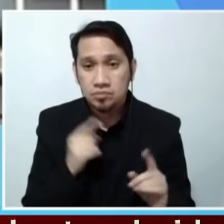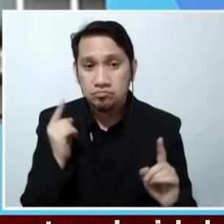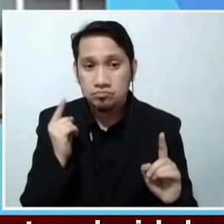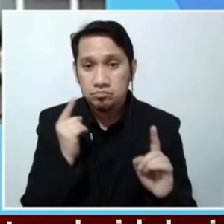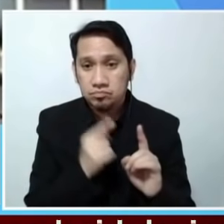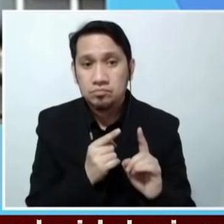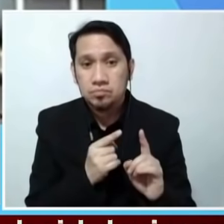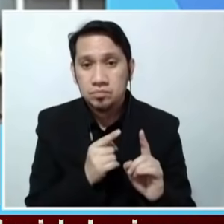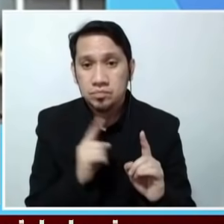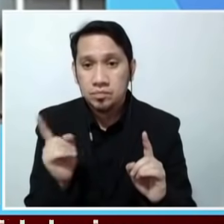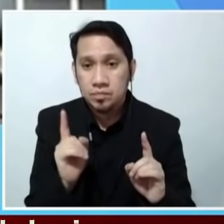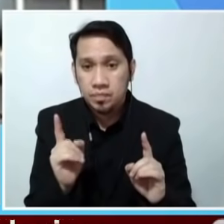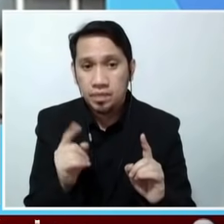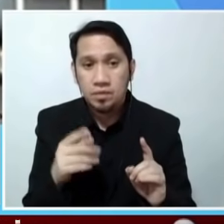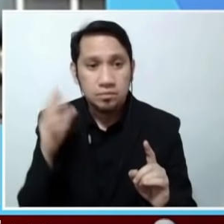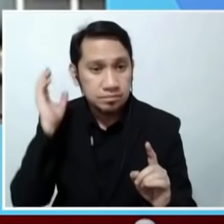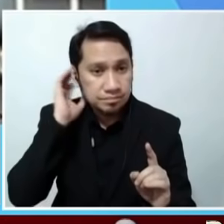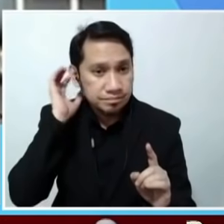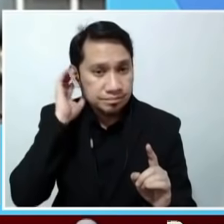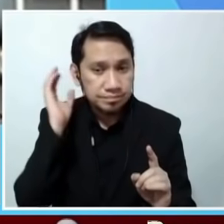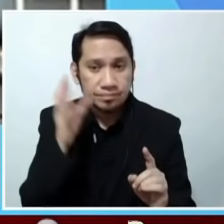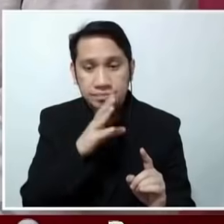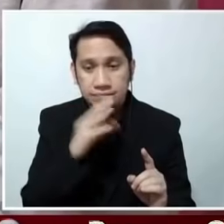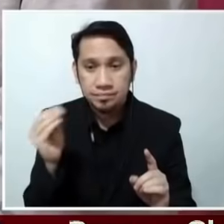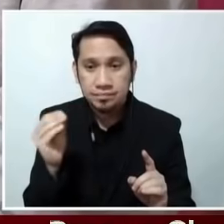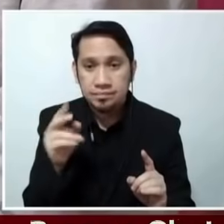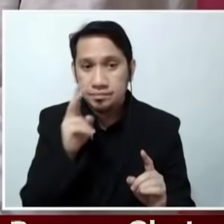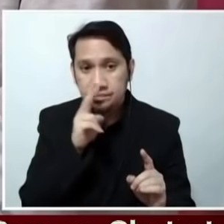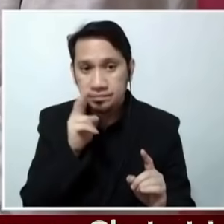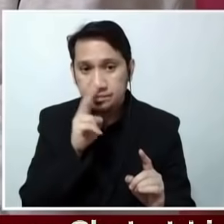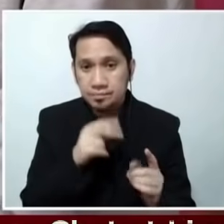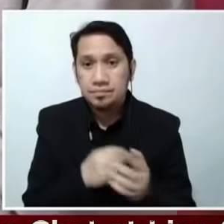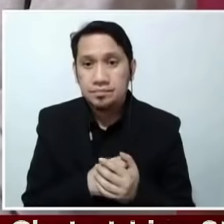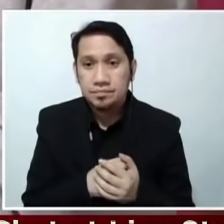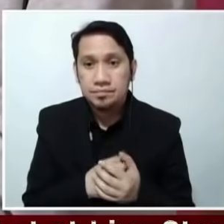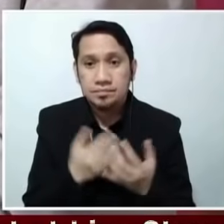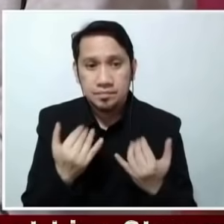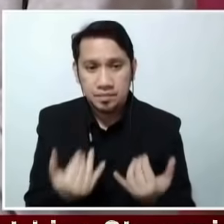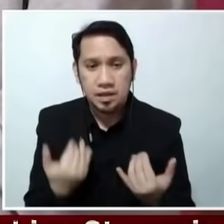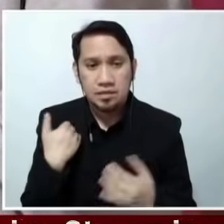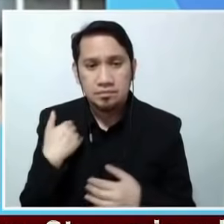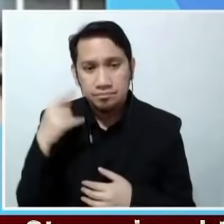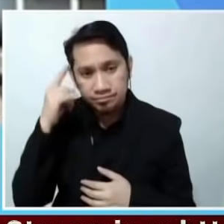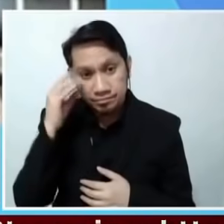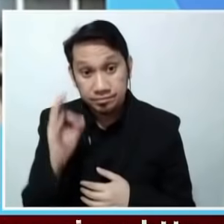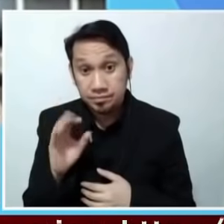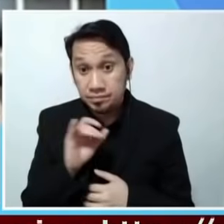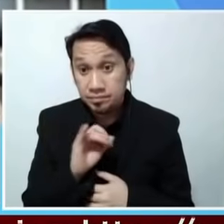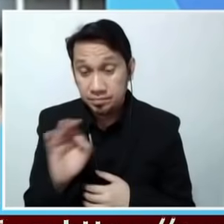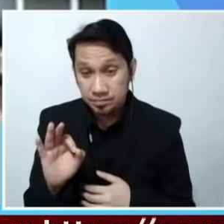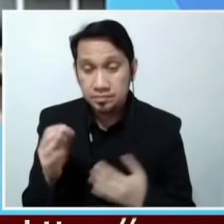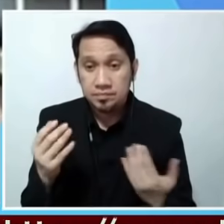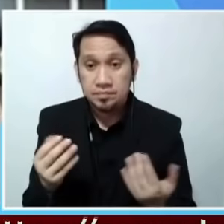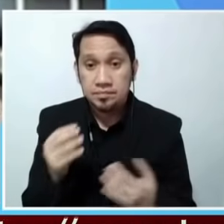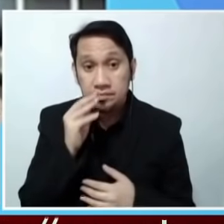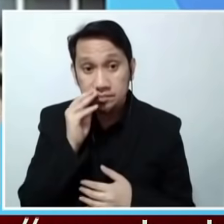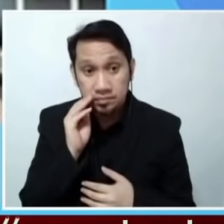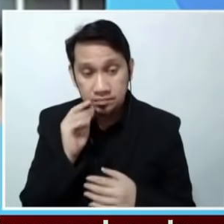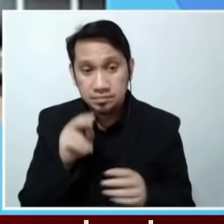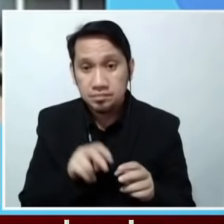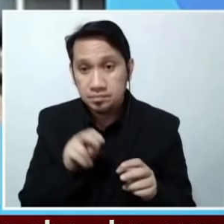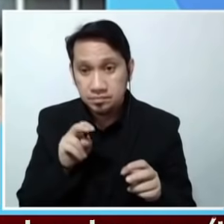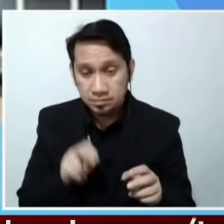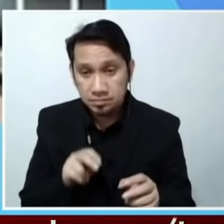we're trending towards the Mindanao and Bismin candidates. There's also the option, mag-slide naman si Senator Manny Pacquiao,